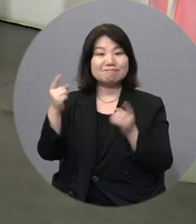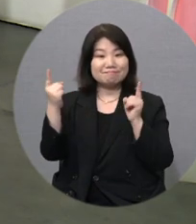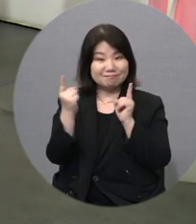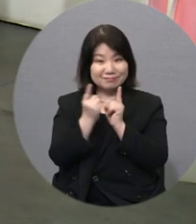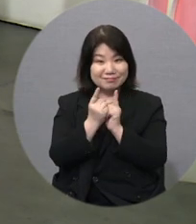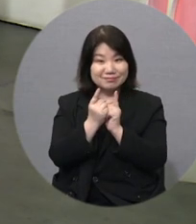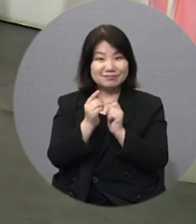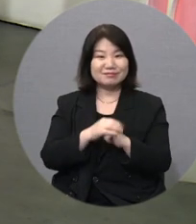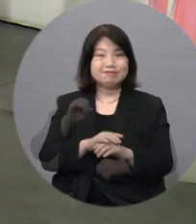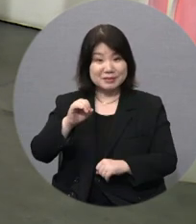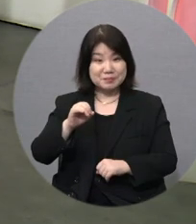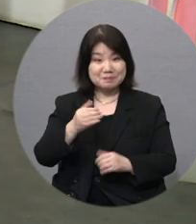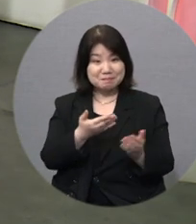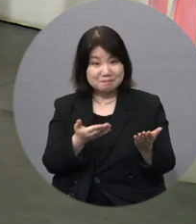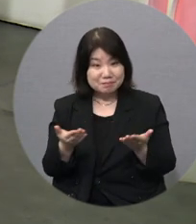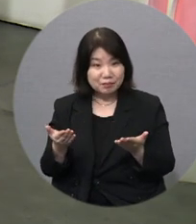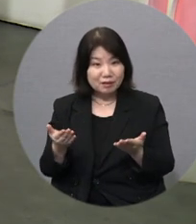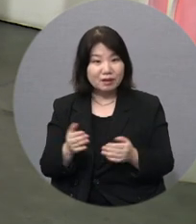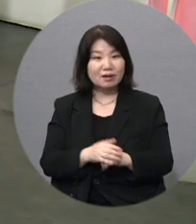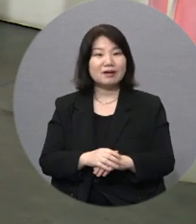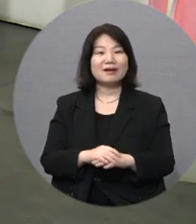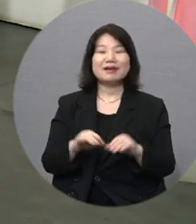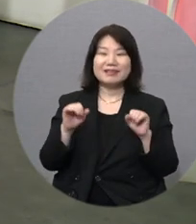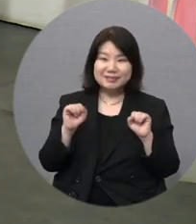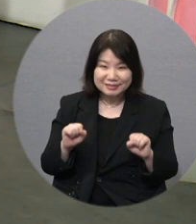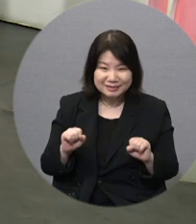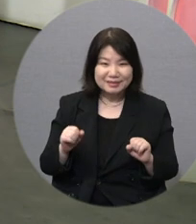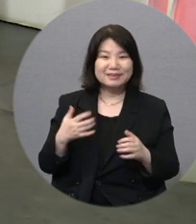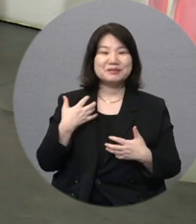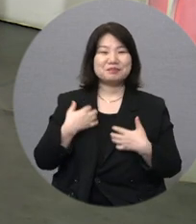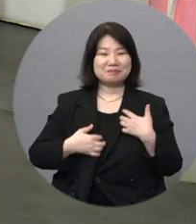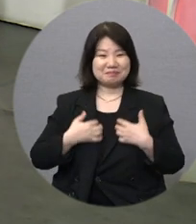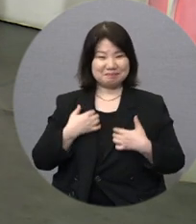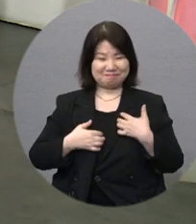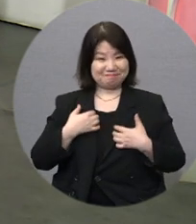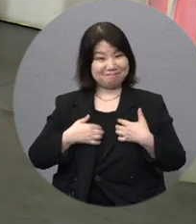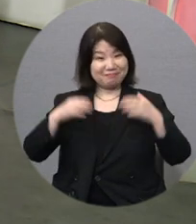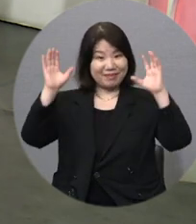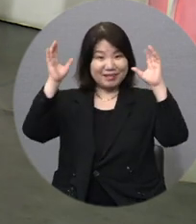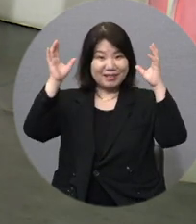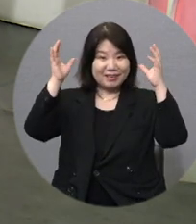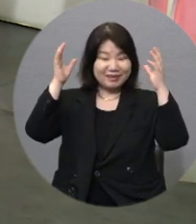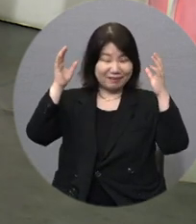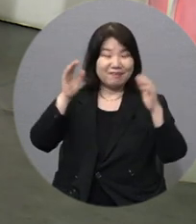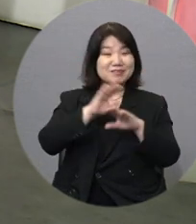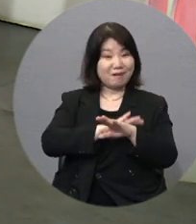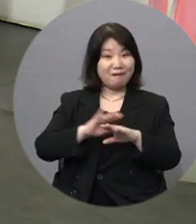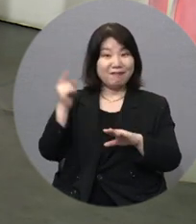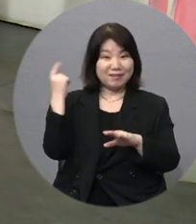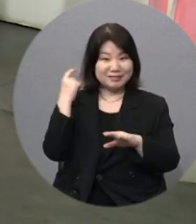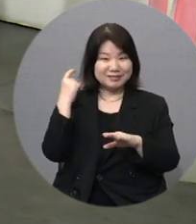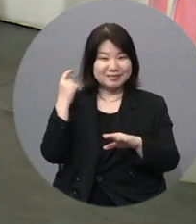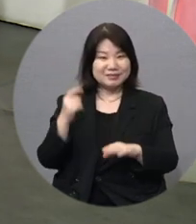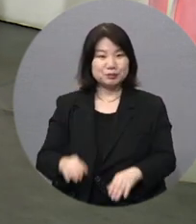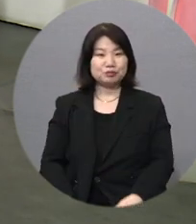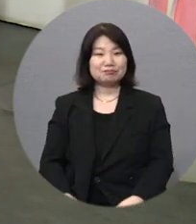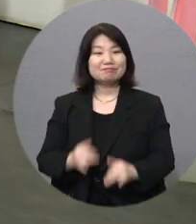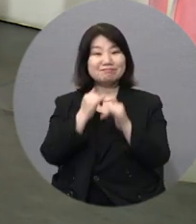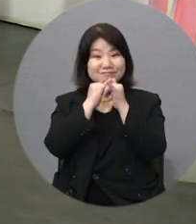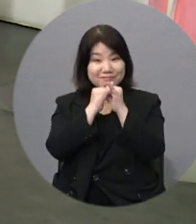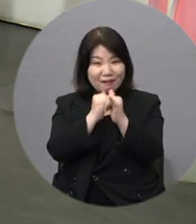연결했습니다 안녕하세요 안녕하세요네 반갑습니다네 갑 들린 아이고네 수상